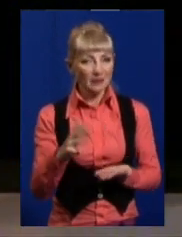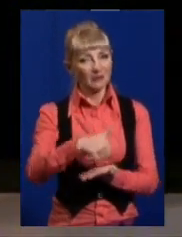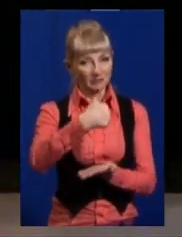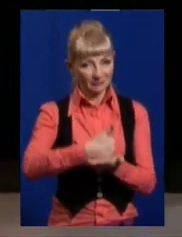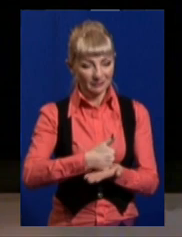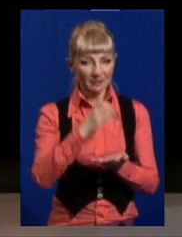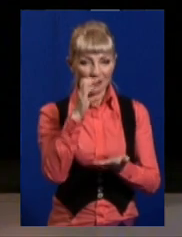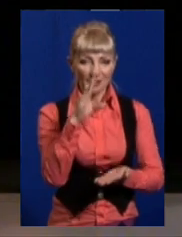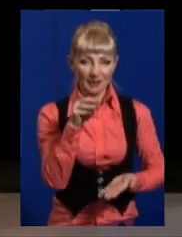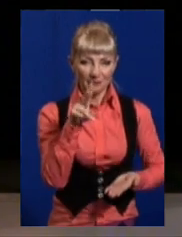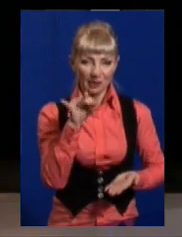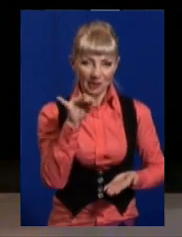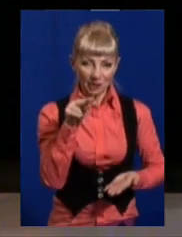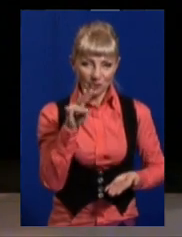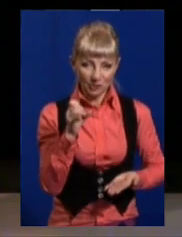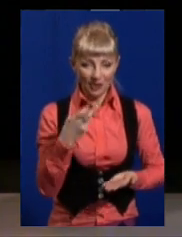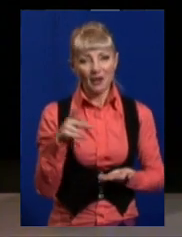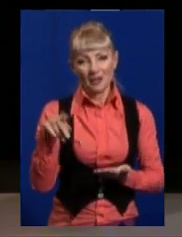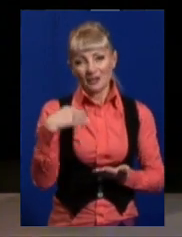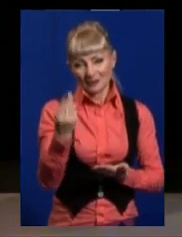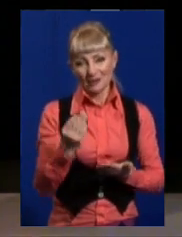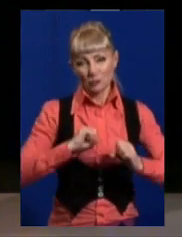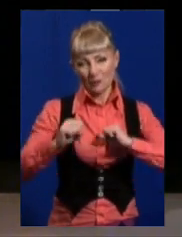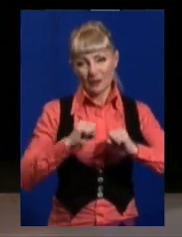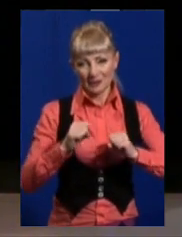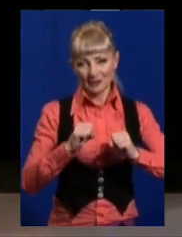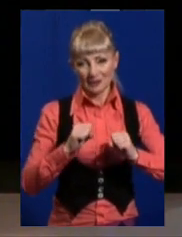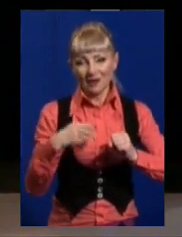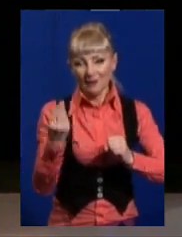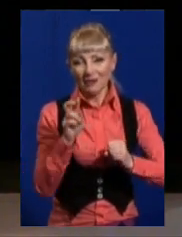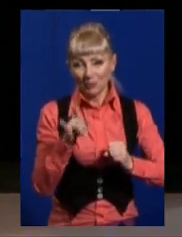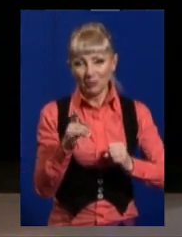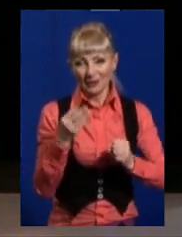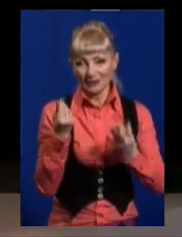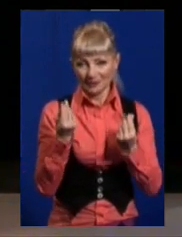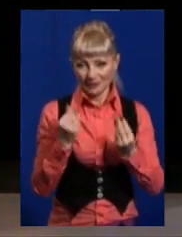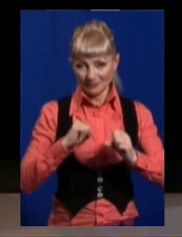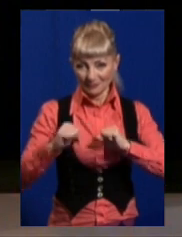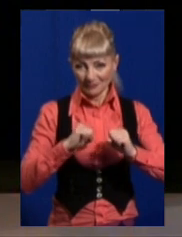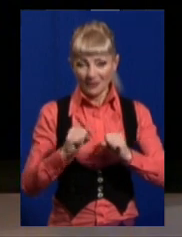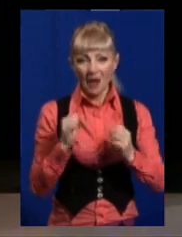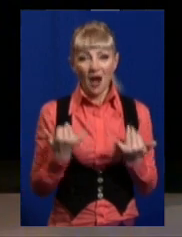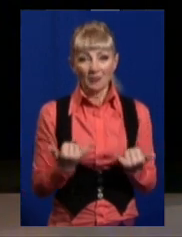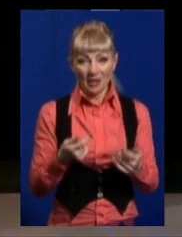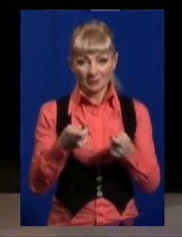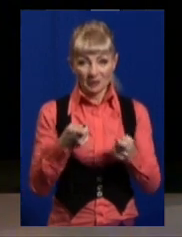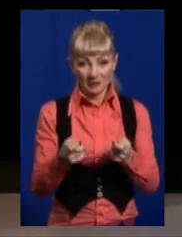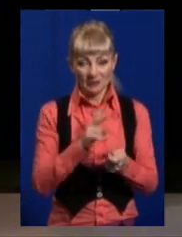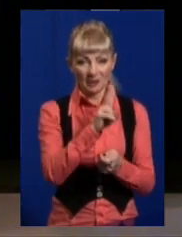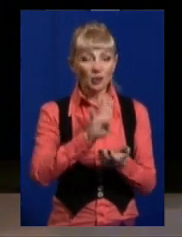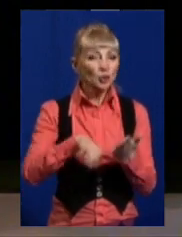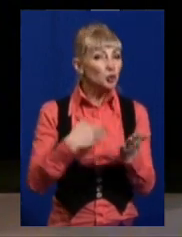би надавало їй повноваження розпорядження ресурсами. Але коли при діючій адміністрації, яка не відпускає ресурси і досі